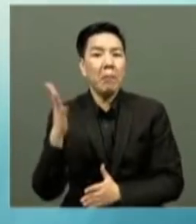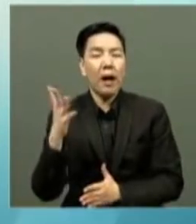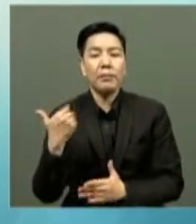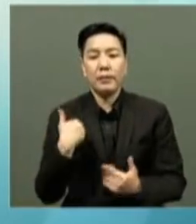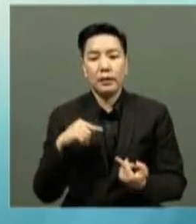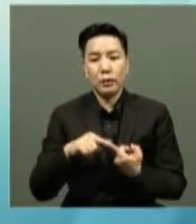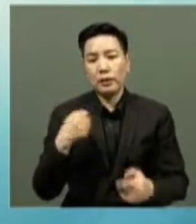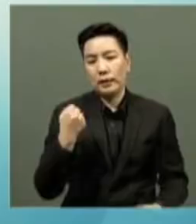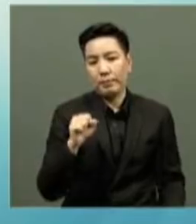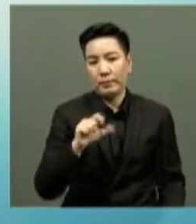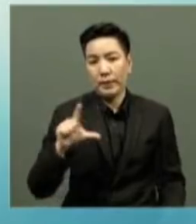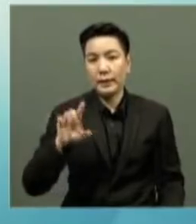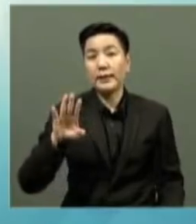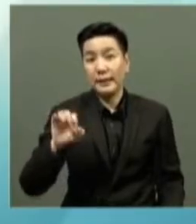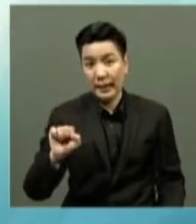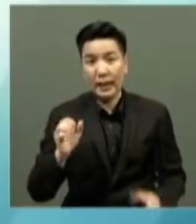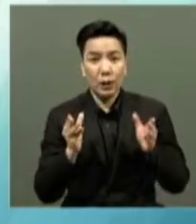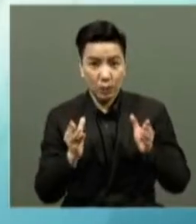ล้านหนึ่งแสนคนนะครับกลุ่มที่สามคือกลุ่มที่ไม่ผ่านเกณฑ์มีทั้งหมด10